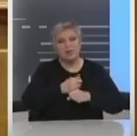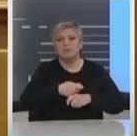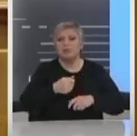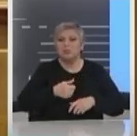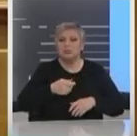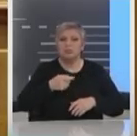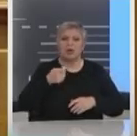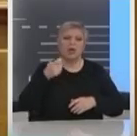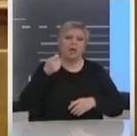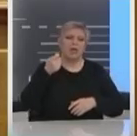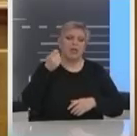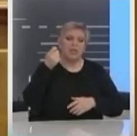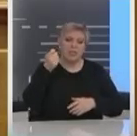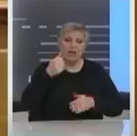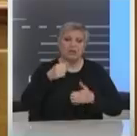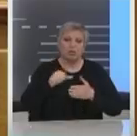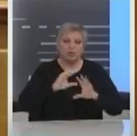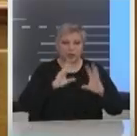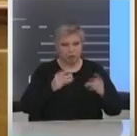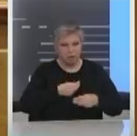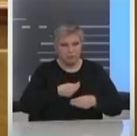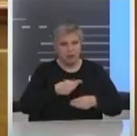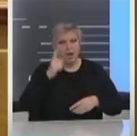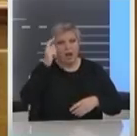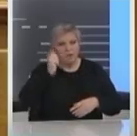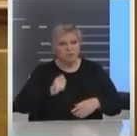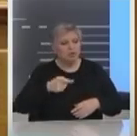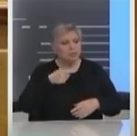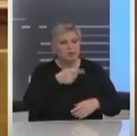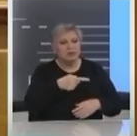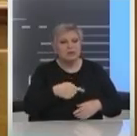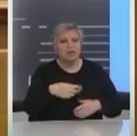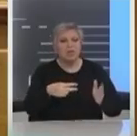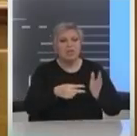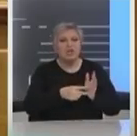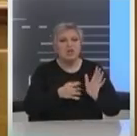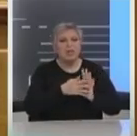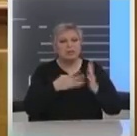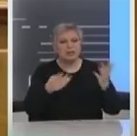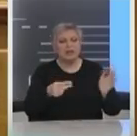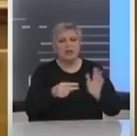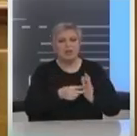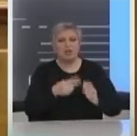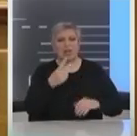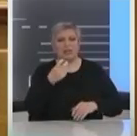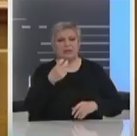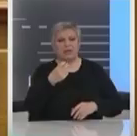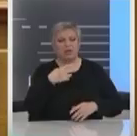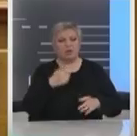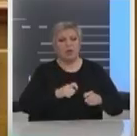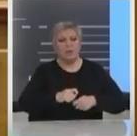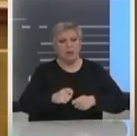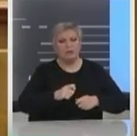έχετε ήδη εσείς ψηφίσει αχρίαστα μέτρα για το 19 και το 20. Ξέρει ότι θα μειωθούν κι